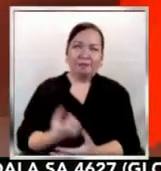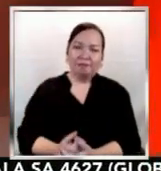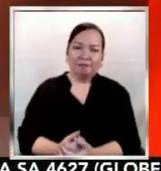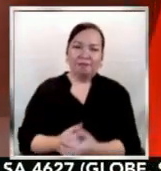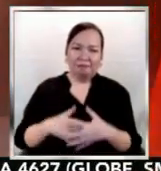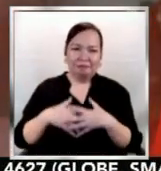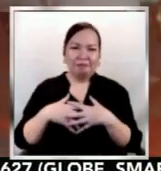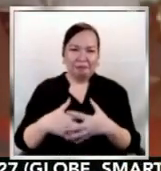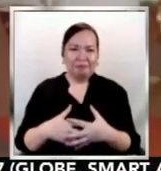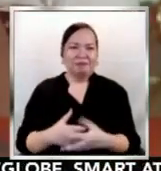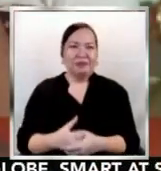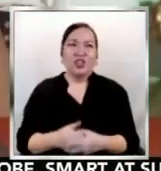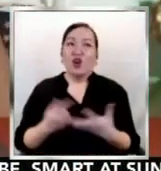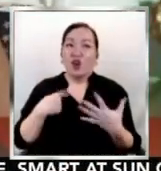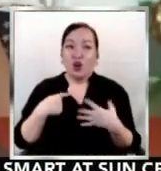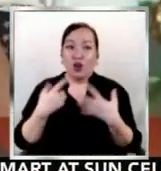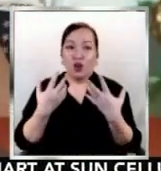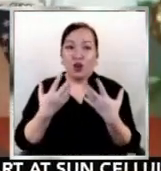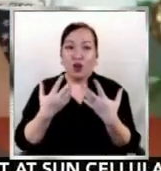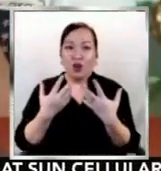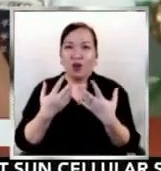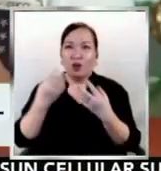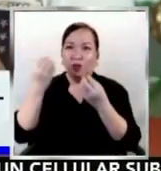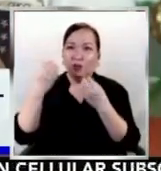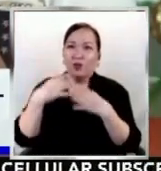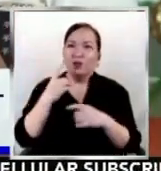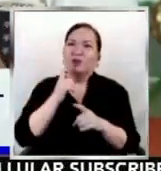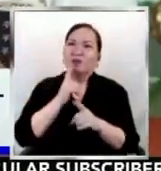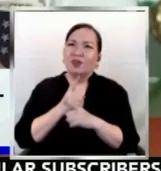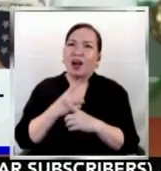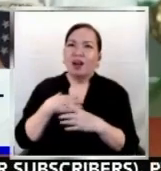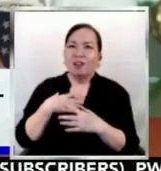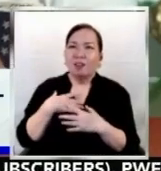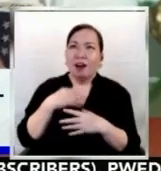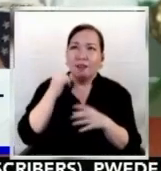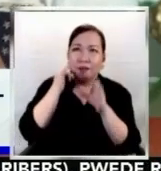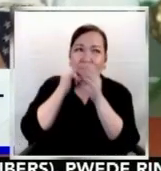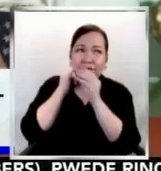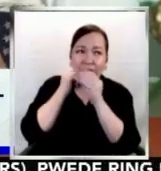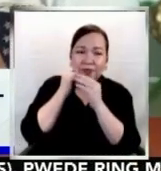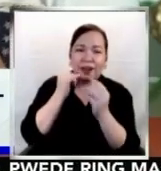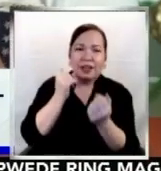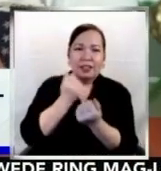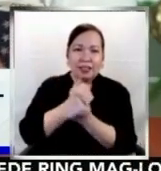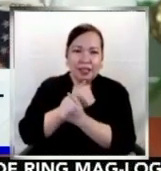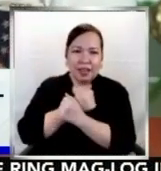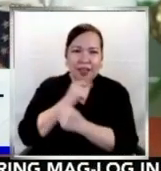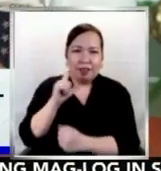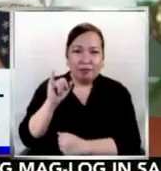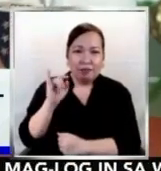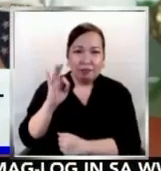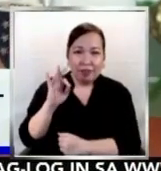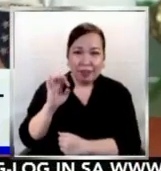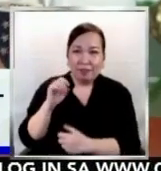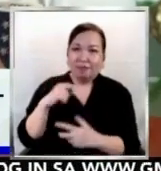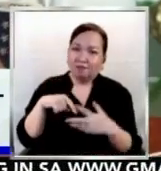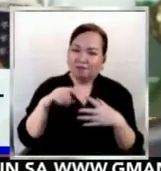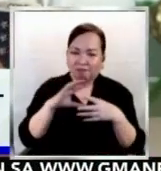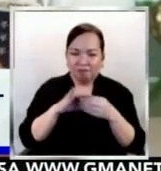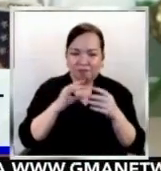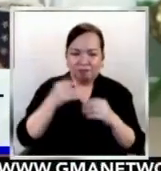Nabalitaan namin. Ang timing niya ay nasa taping ako ng Love Diary Beat. So ito ay nangyari 2 months